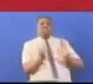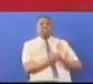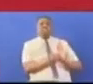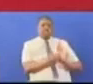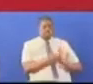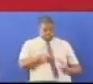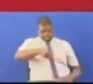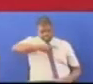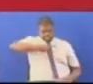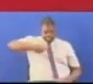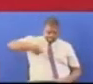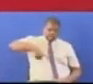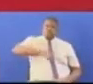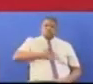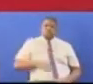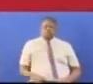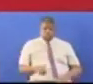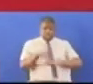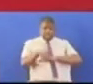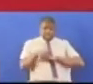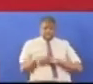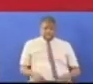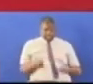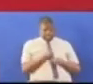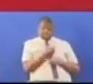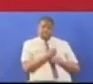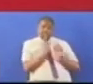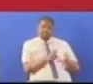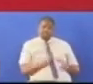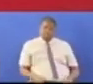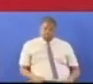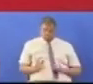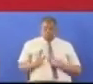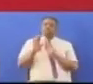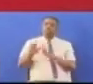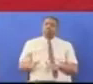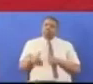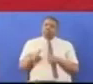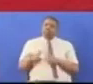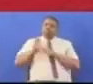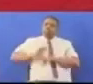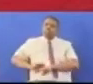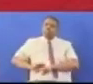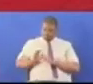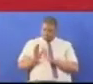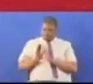kuwa sheria zetu. Ndio mara nyingi inafanyika hivyo. Japokuwa bunge linaweza tulikaridhia tu